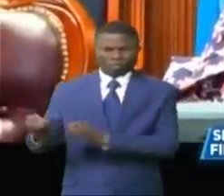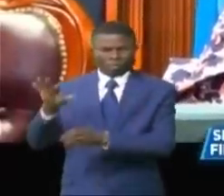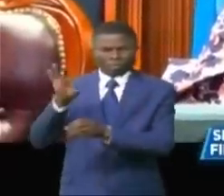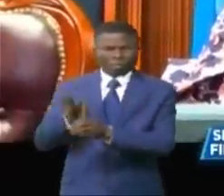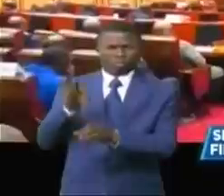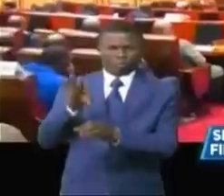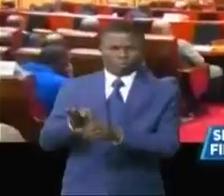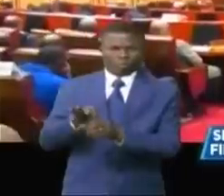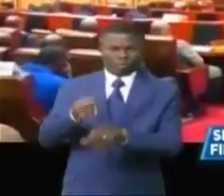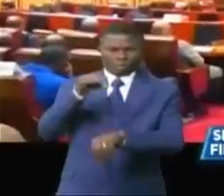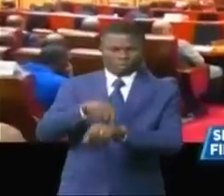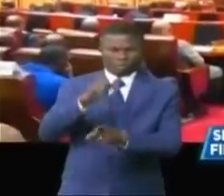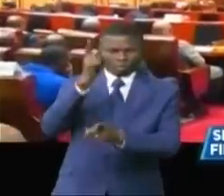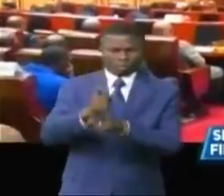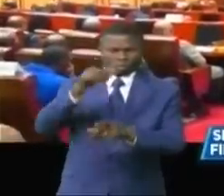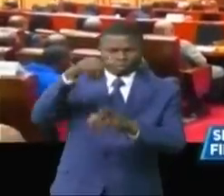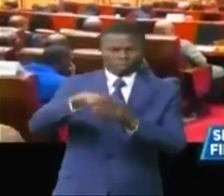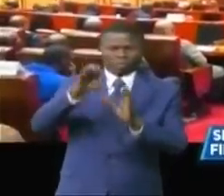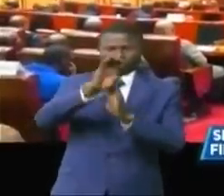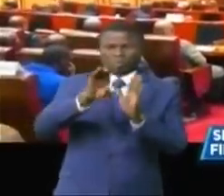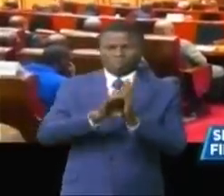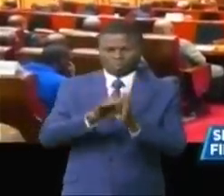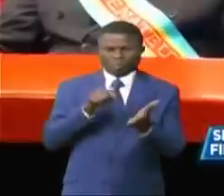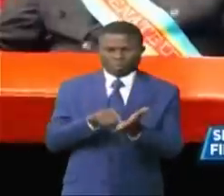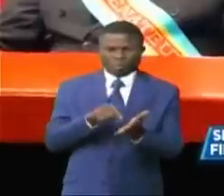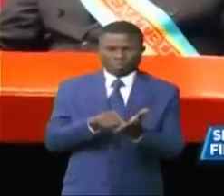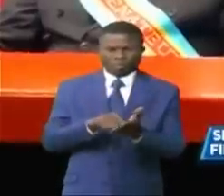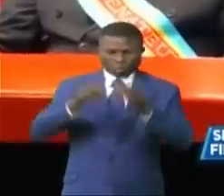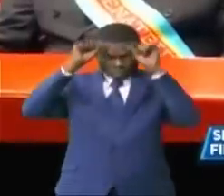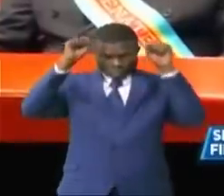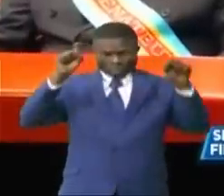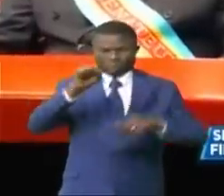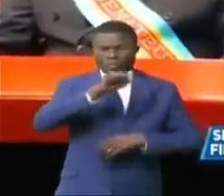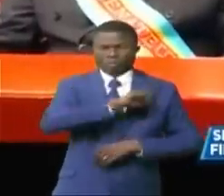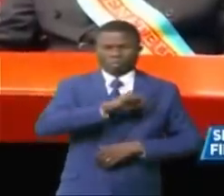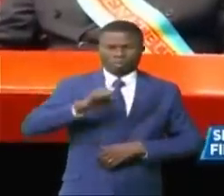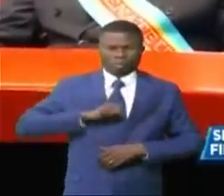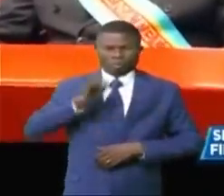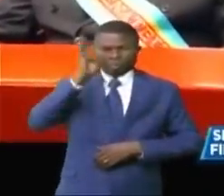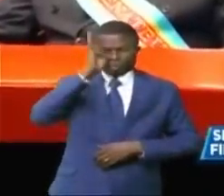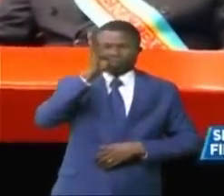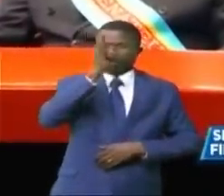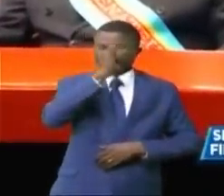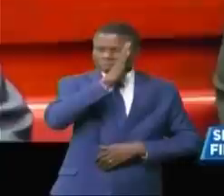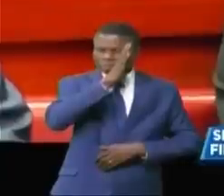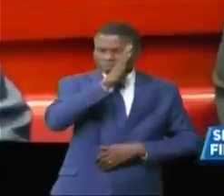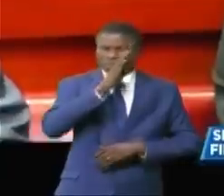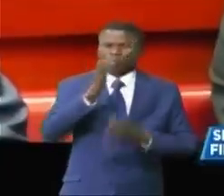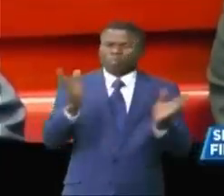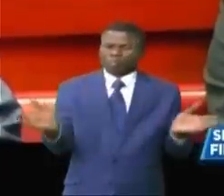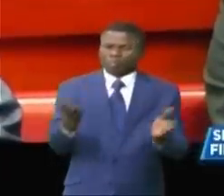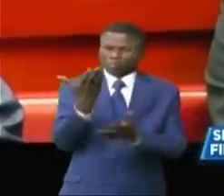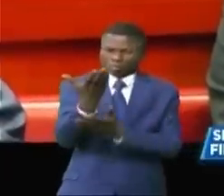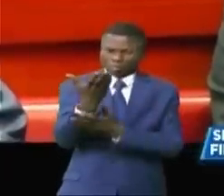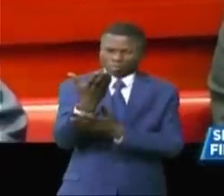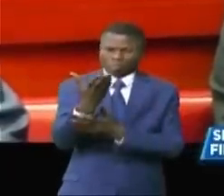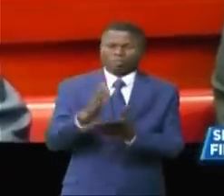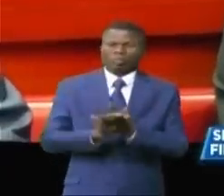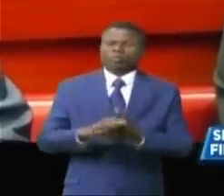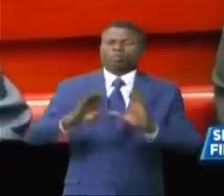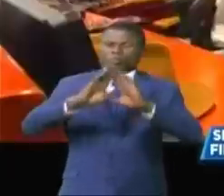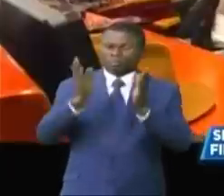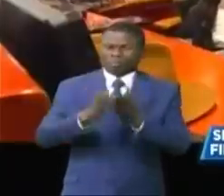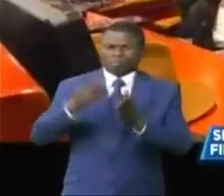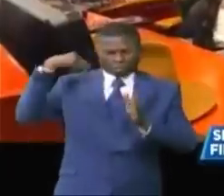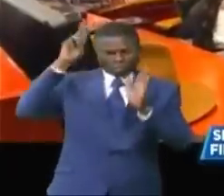élections dans le délai prévu par la Constitution, le président du Sénat, Modeste Bahati, a exhorté l'exécutif national